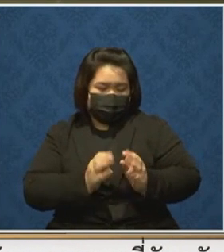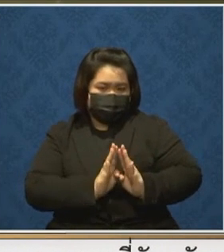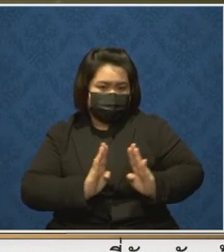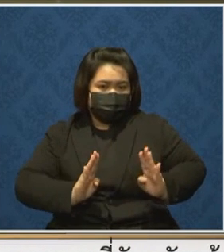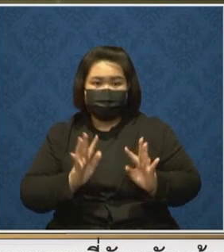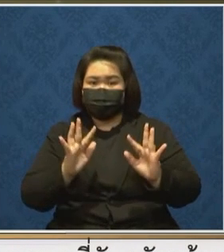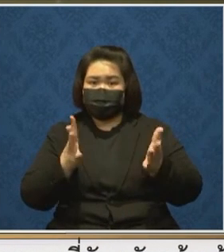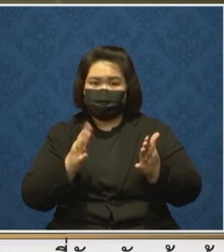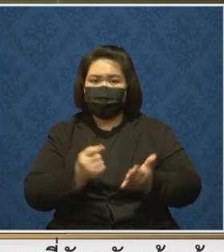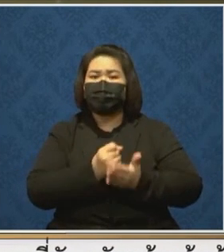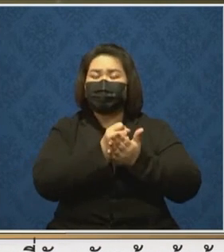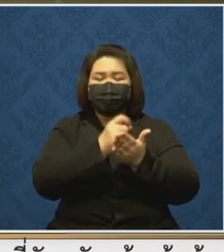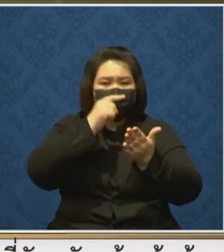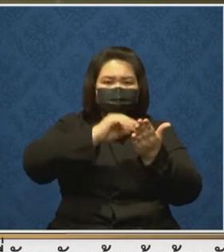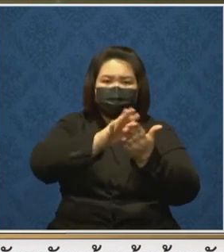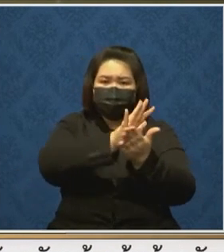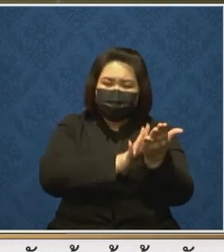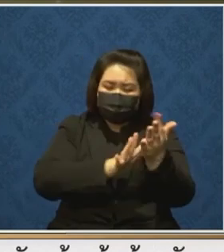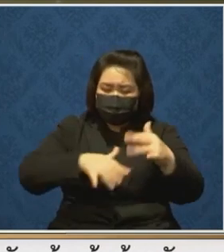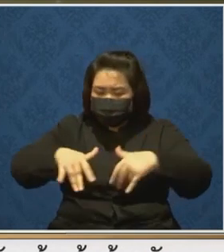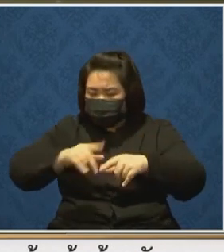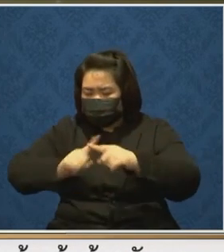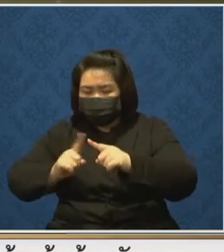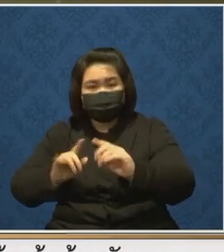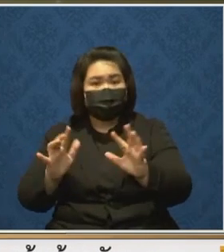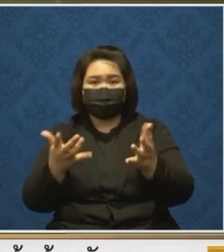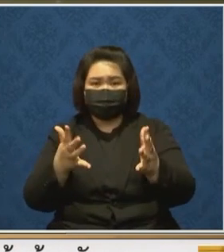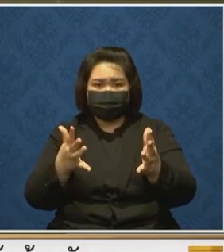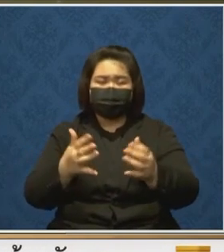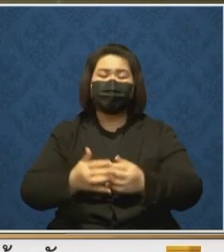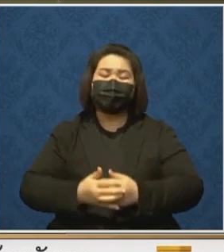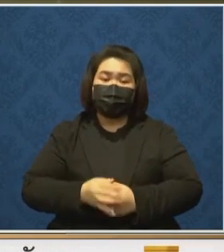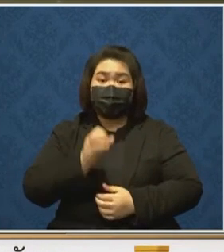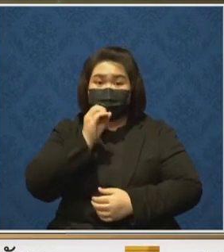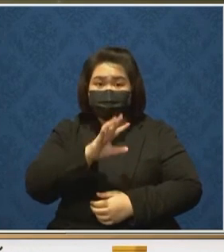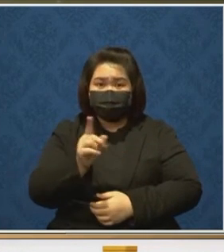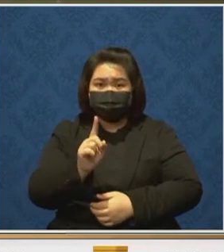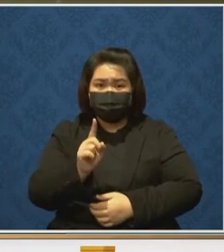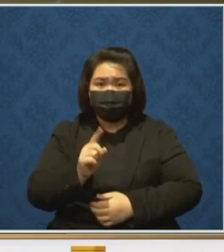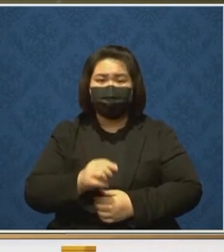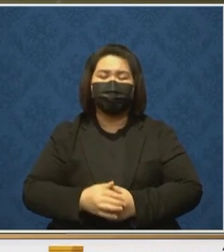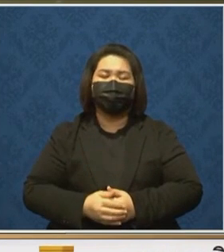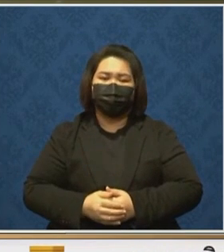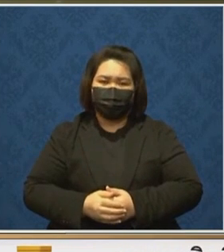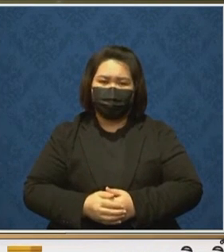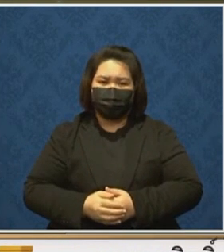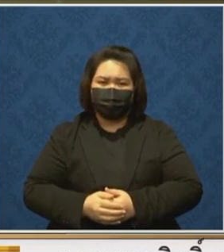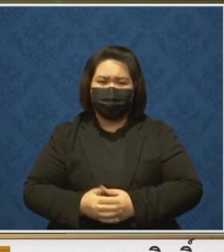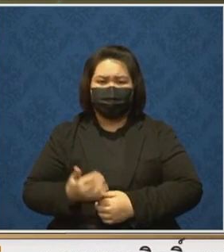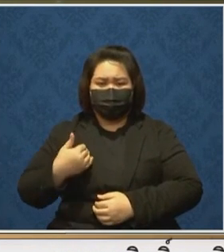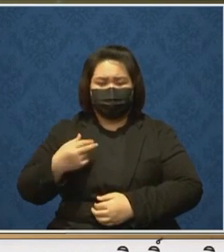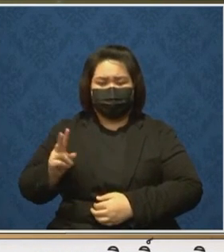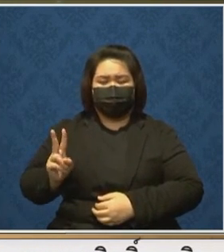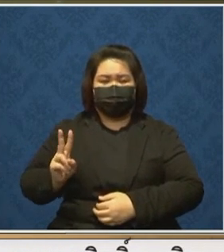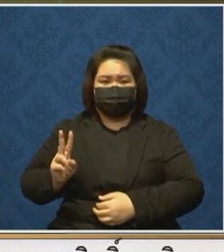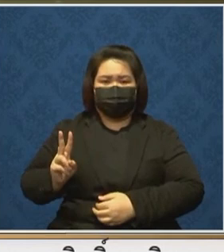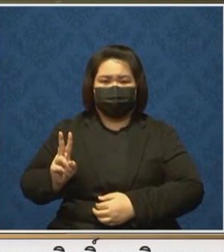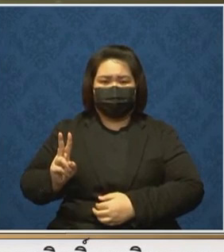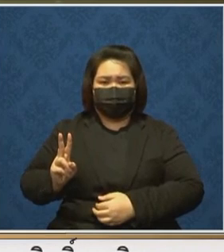ะรักษาผประยชนของประเทศและประชาชนอย่ที่สุดปรากฏว่ามีบุคคลลึกรับ 2 คนคน